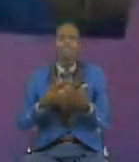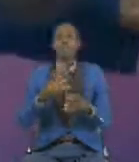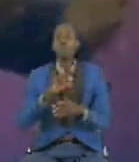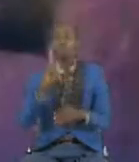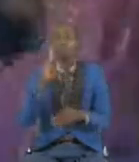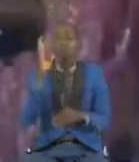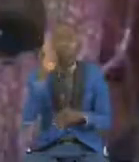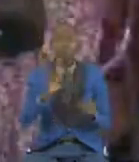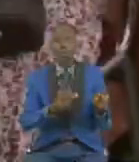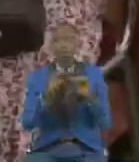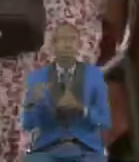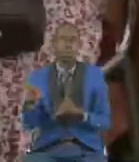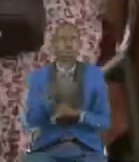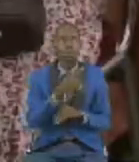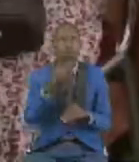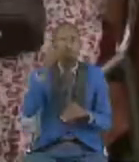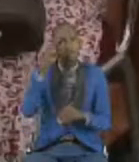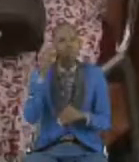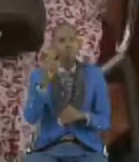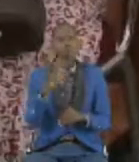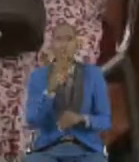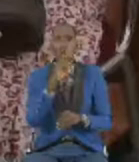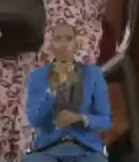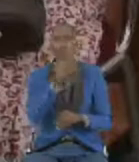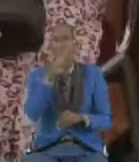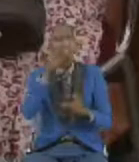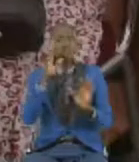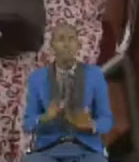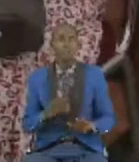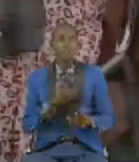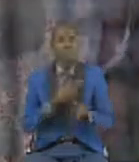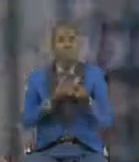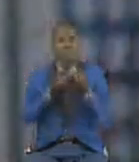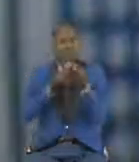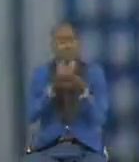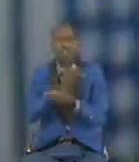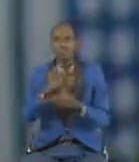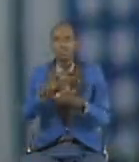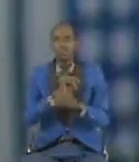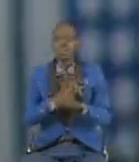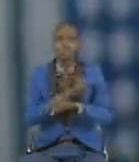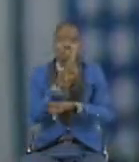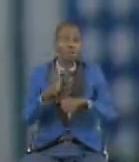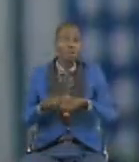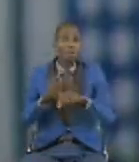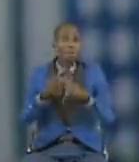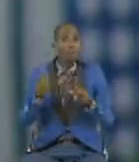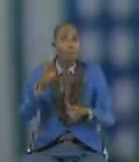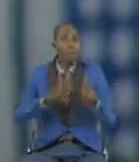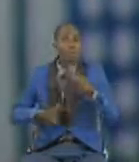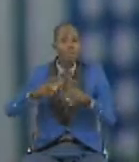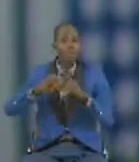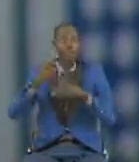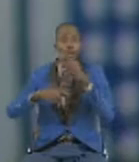ne va te jeter en prison parce que tu es un cultivateur consciencieux et tu nourris la nation. Mais les gens du monde,